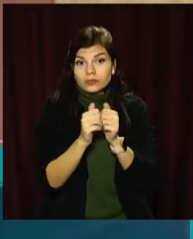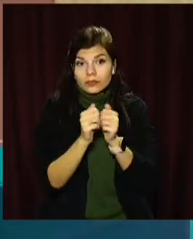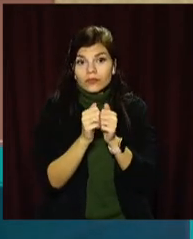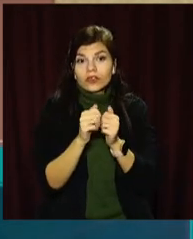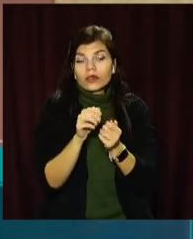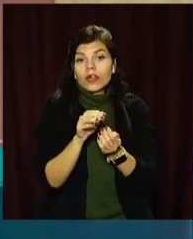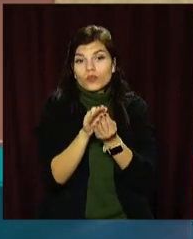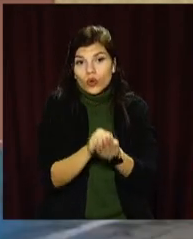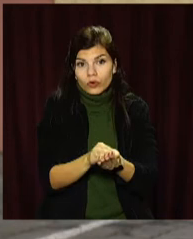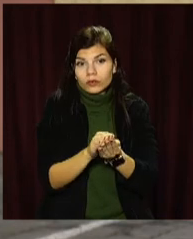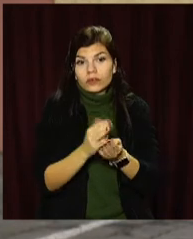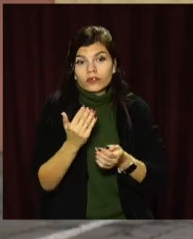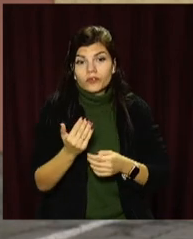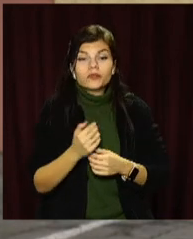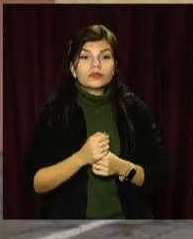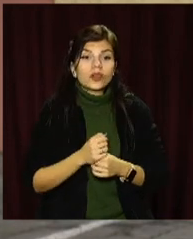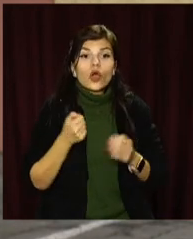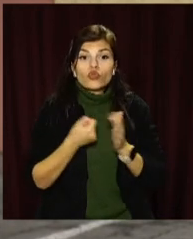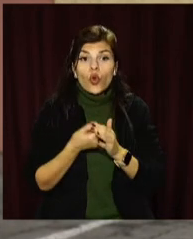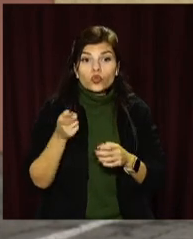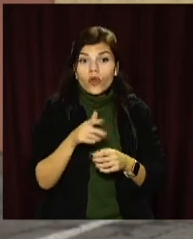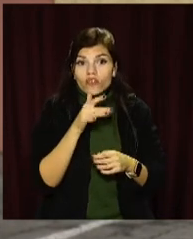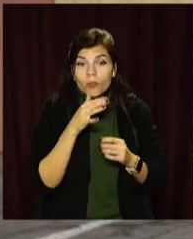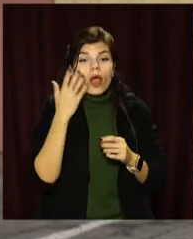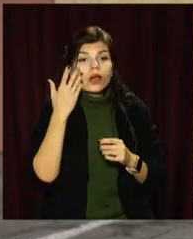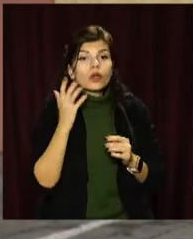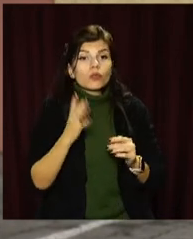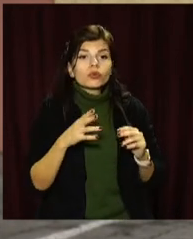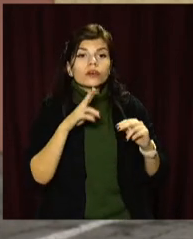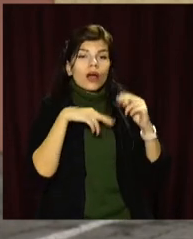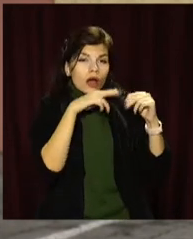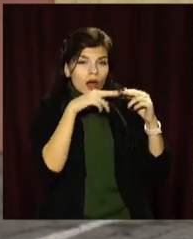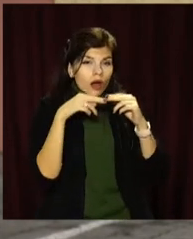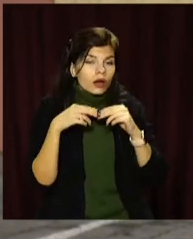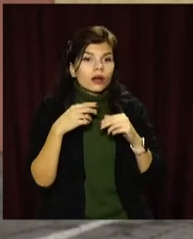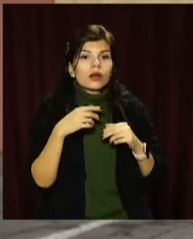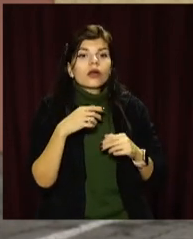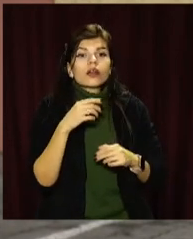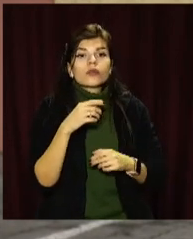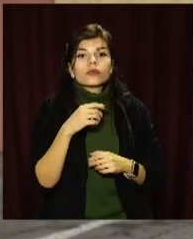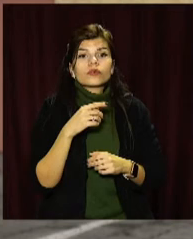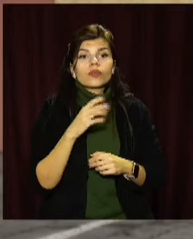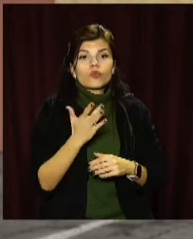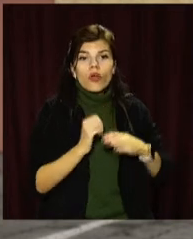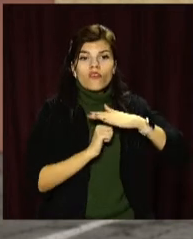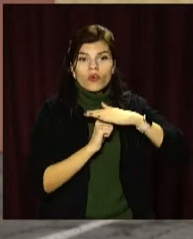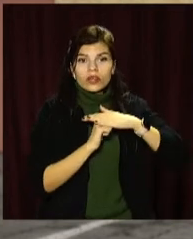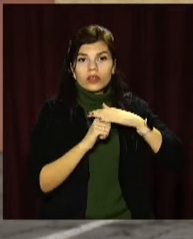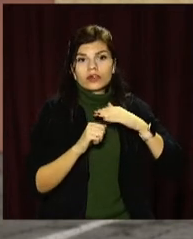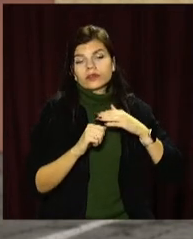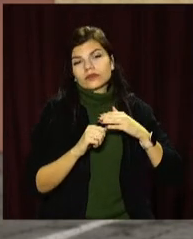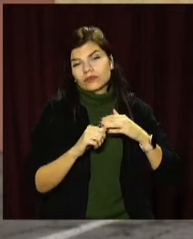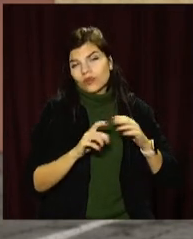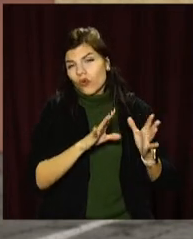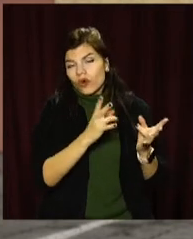Александра Николаевича до того момента, как будет обустроен пантеон почетных граждан, обустроен фундамент Лазаревской церкви,